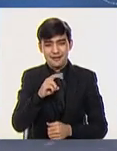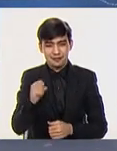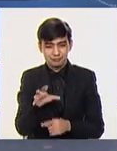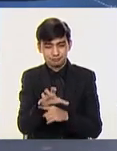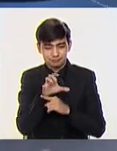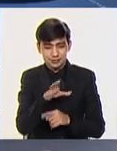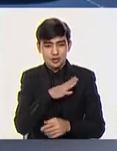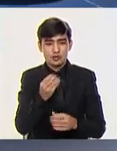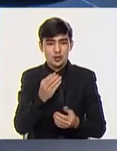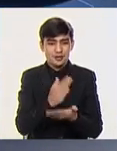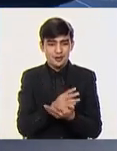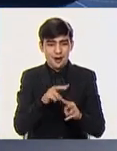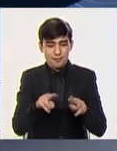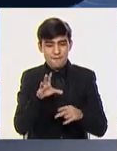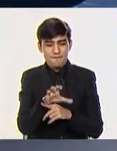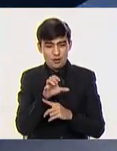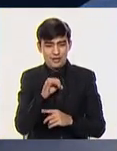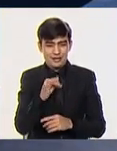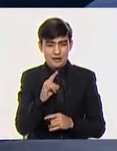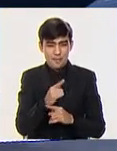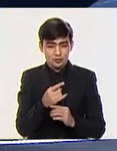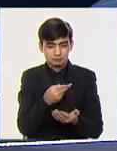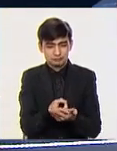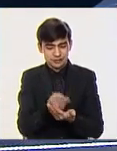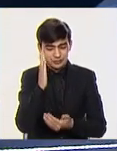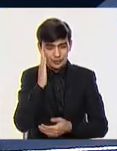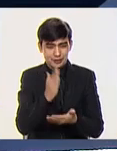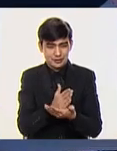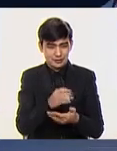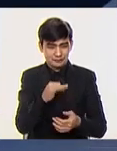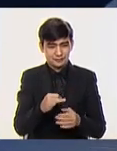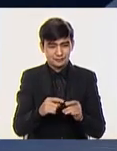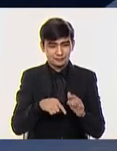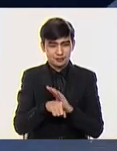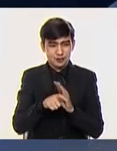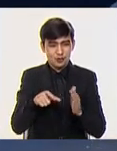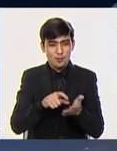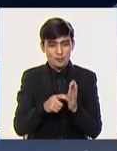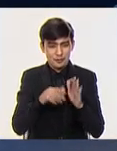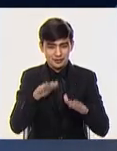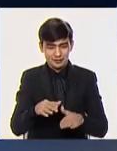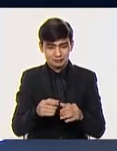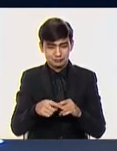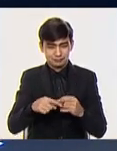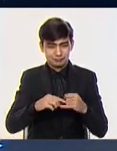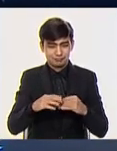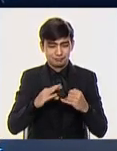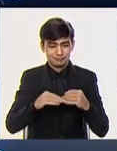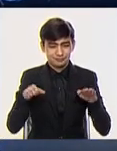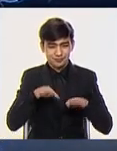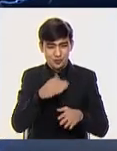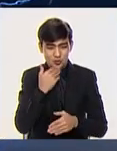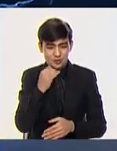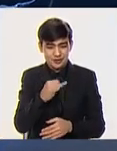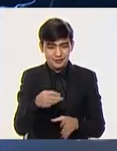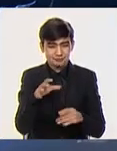есть еще вот такая фотография ребенок спит в прихожей на коврике журналист динара сатжан разместила у себя в соцсети разговор с